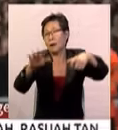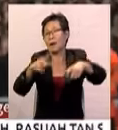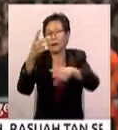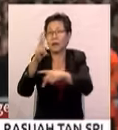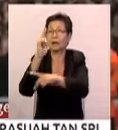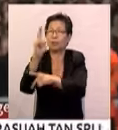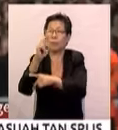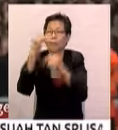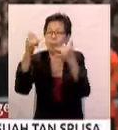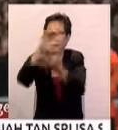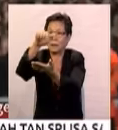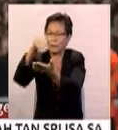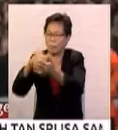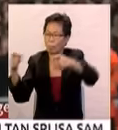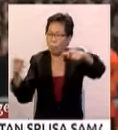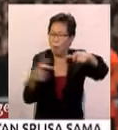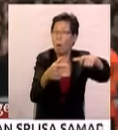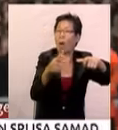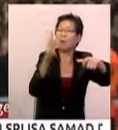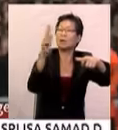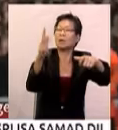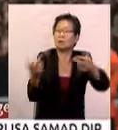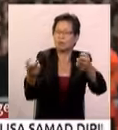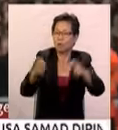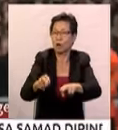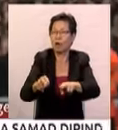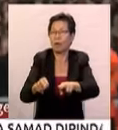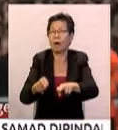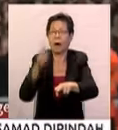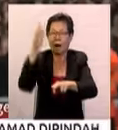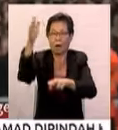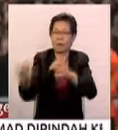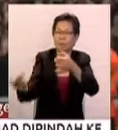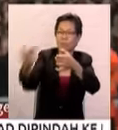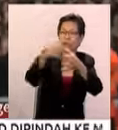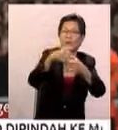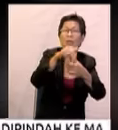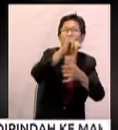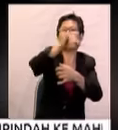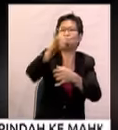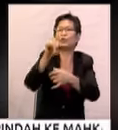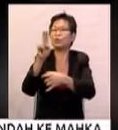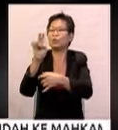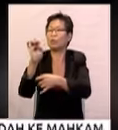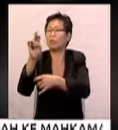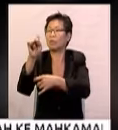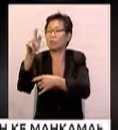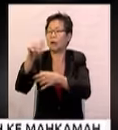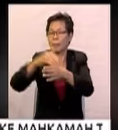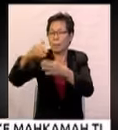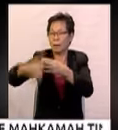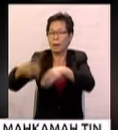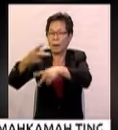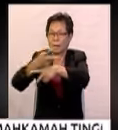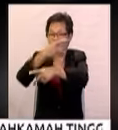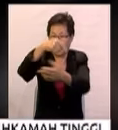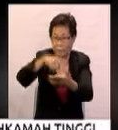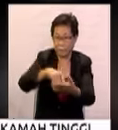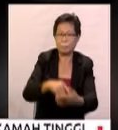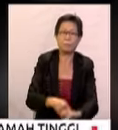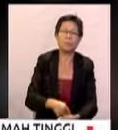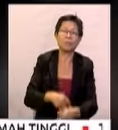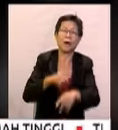buat pemain tengah Wales itu sejak menandatangani kontrak bakal menyertai Juventus pada penamat musim ini. Musim